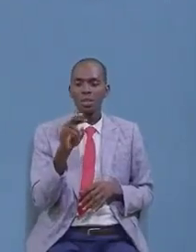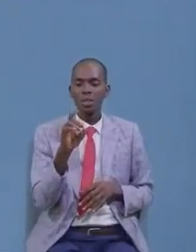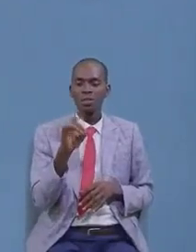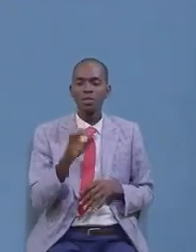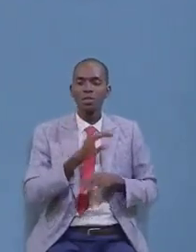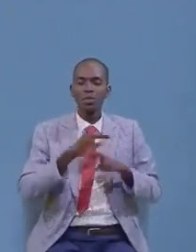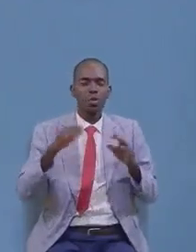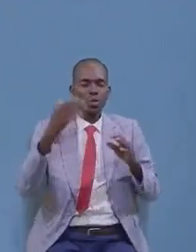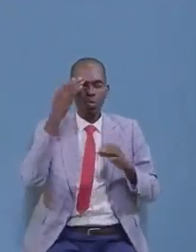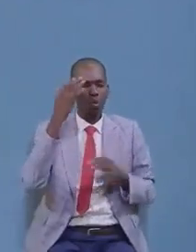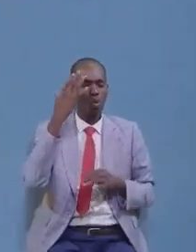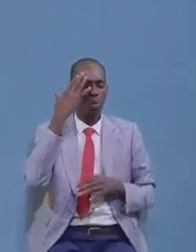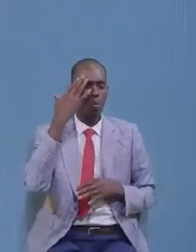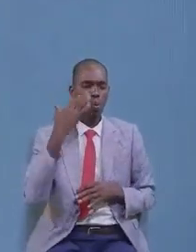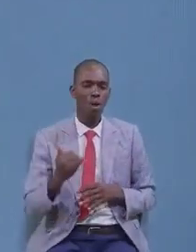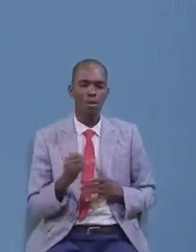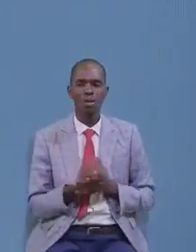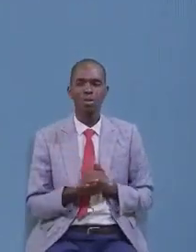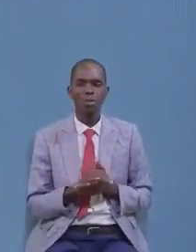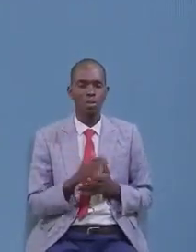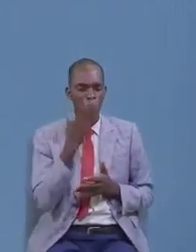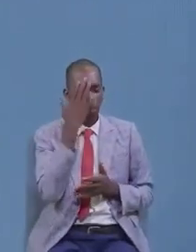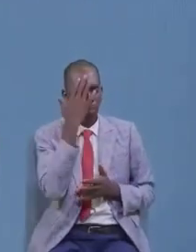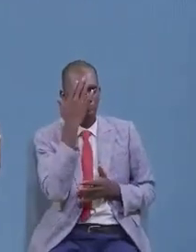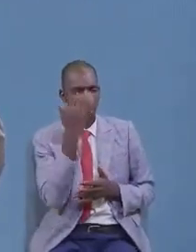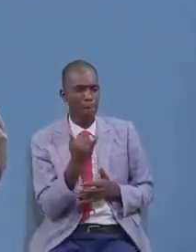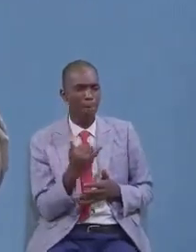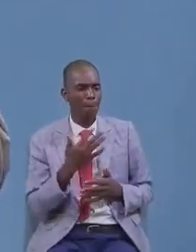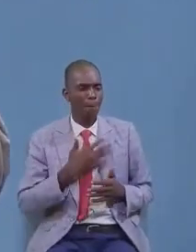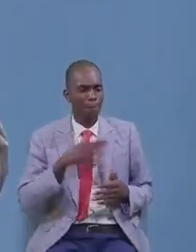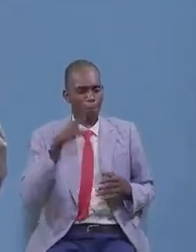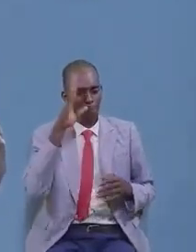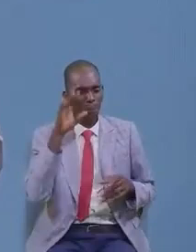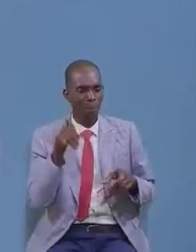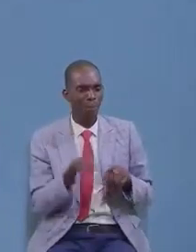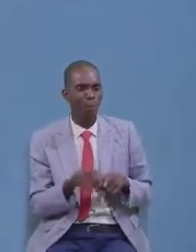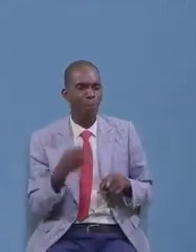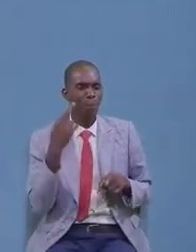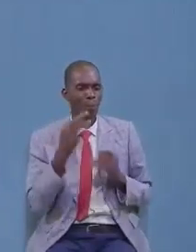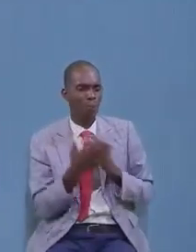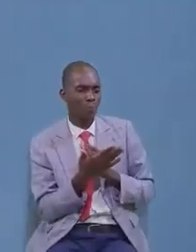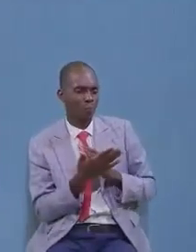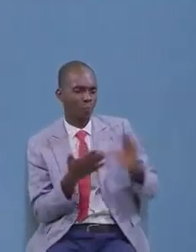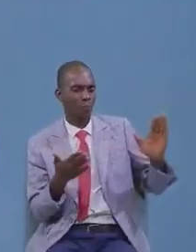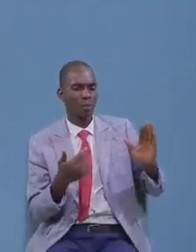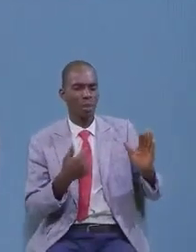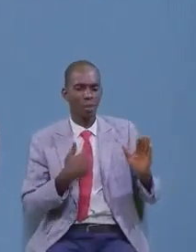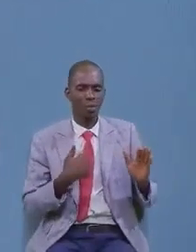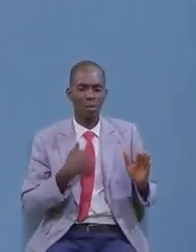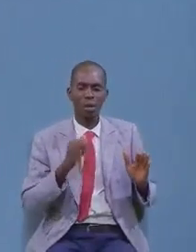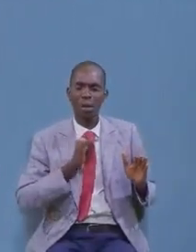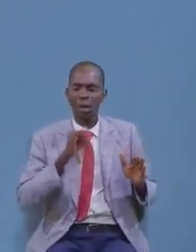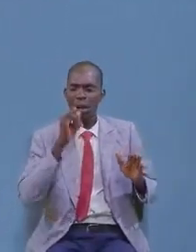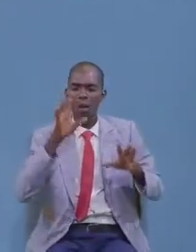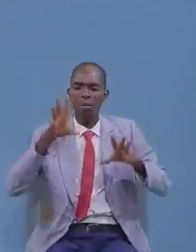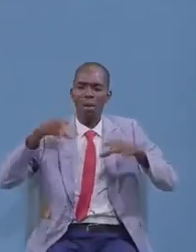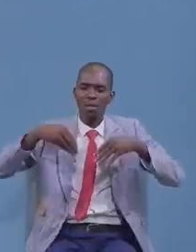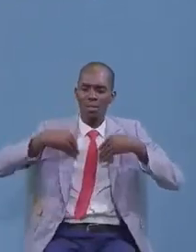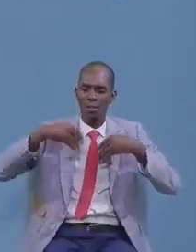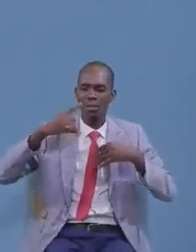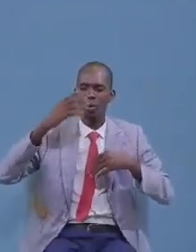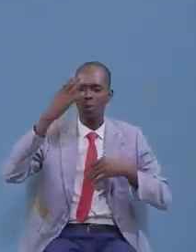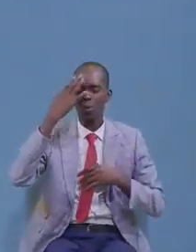ఎందుకు అనే సంగతి దావీదుకు తెలియదు. Why my brothers were rejected and I am accepted. నా సోదరులు ఎందుకు